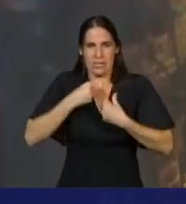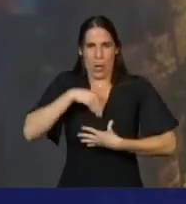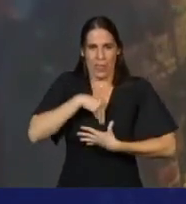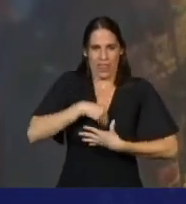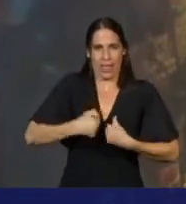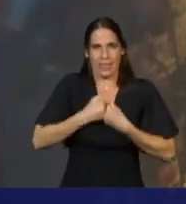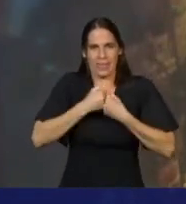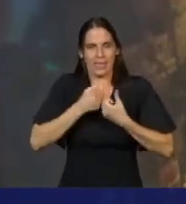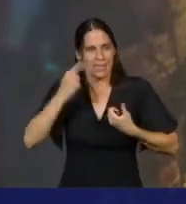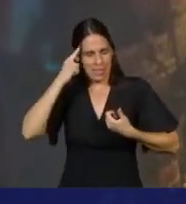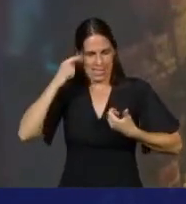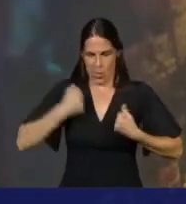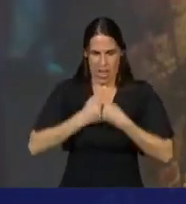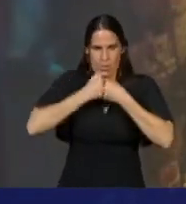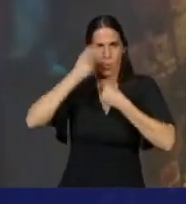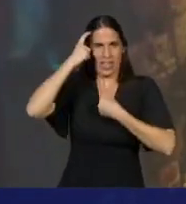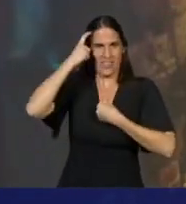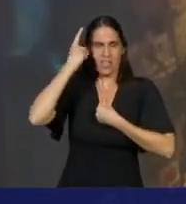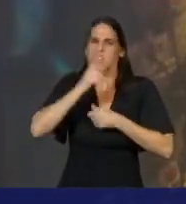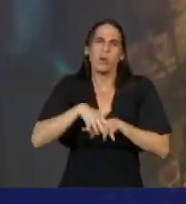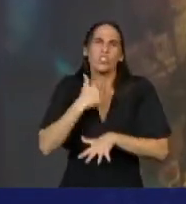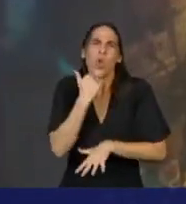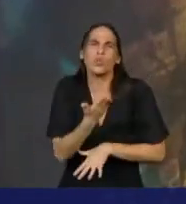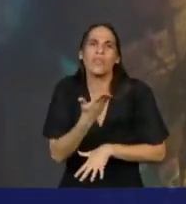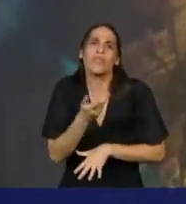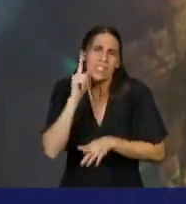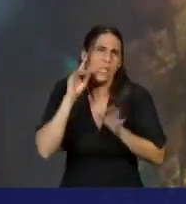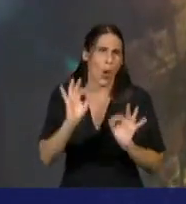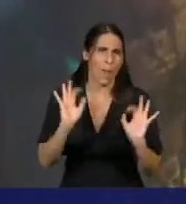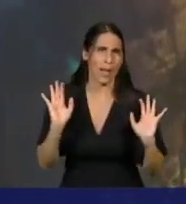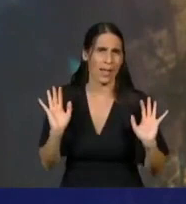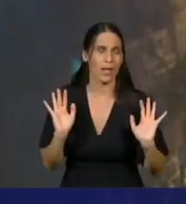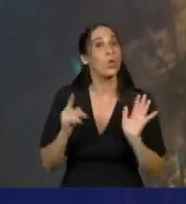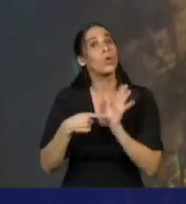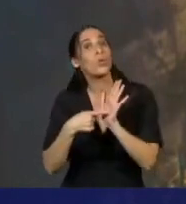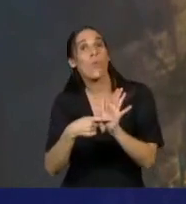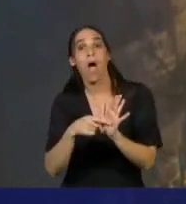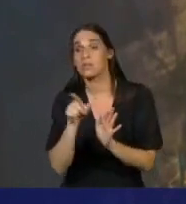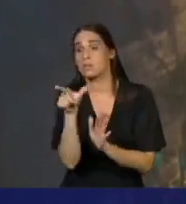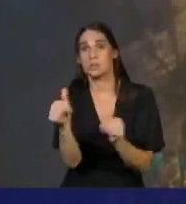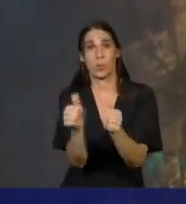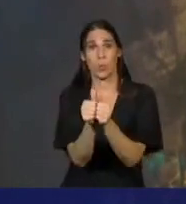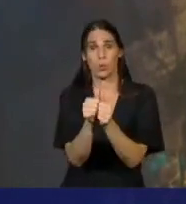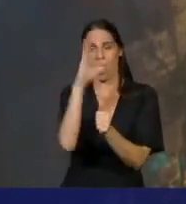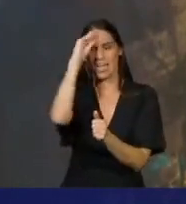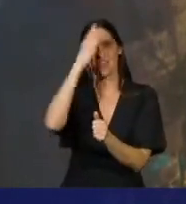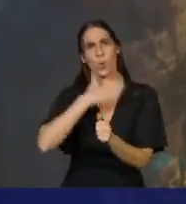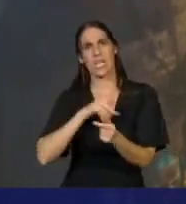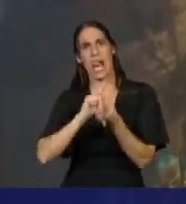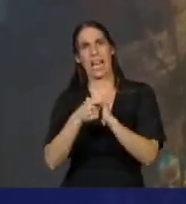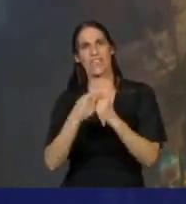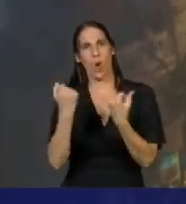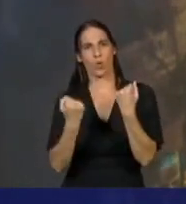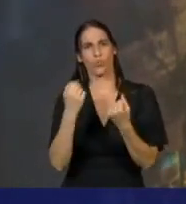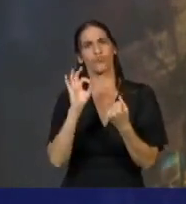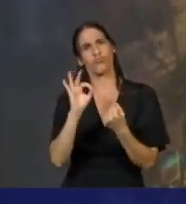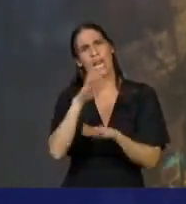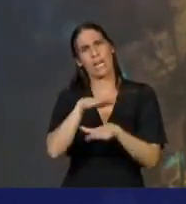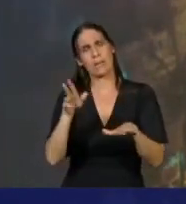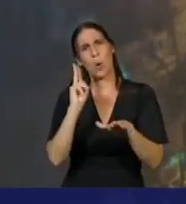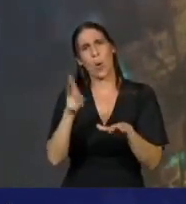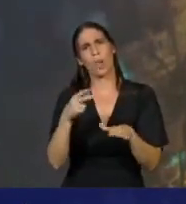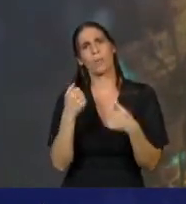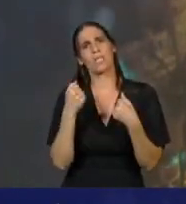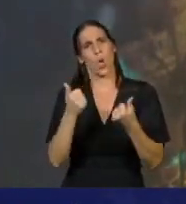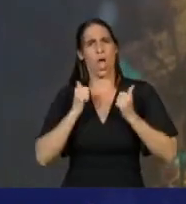קוגניטיבי. זה לא מרגיש טוב וזה נורמלי לגמרי. קחו לדוגמה זוג שבו הגבר רוצה להחליף אותו כדי שהילדים יוכלו לנסוע